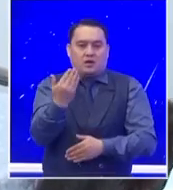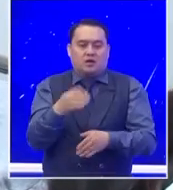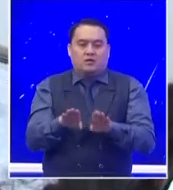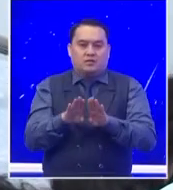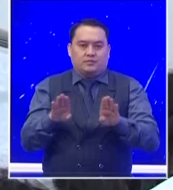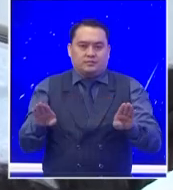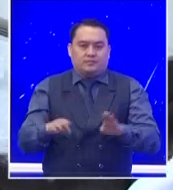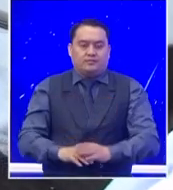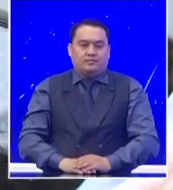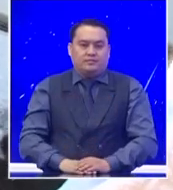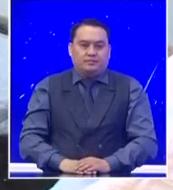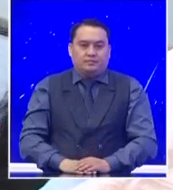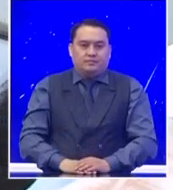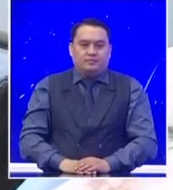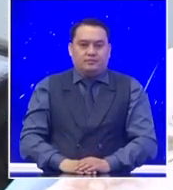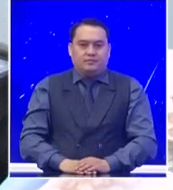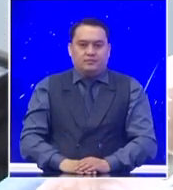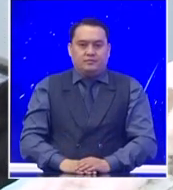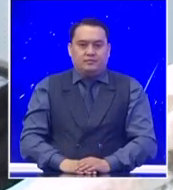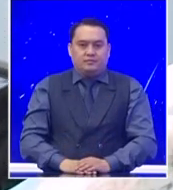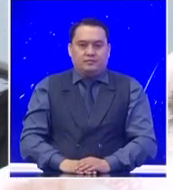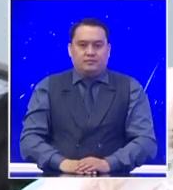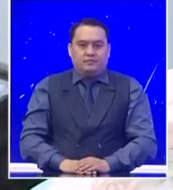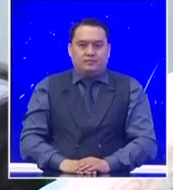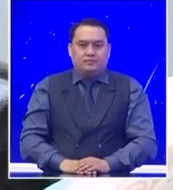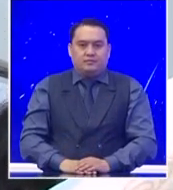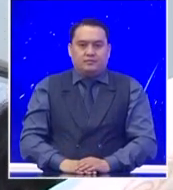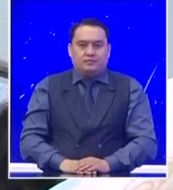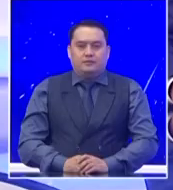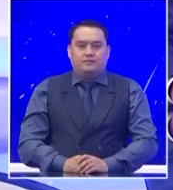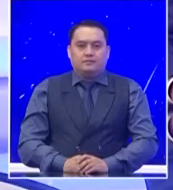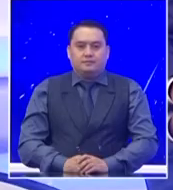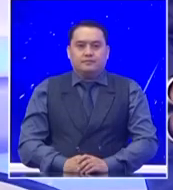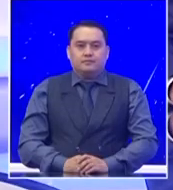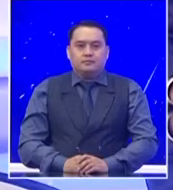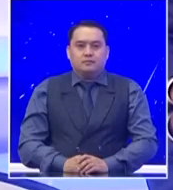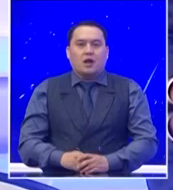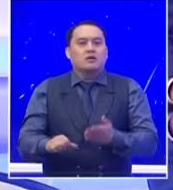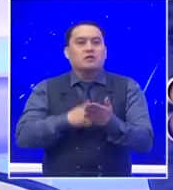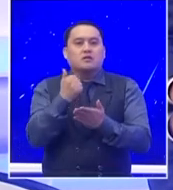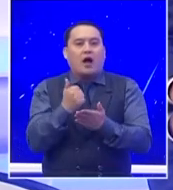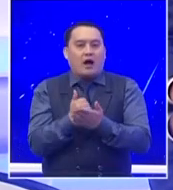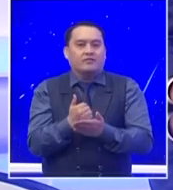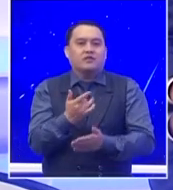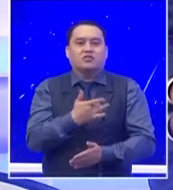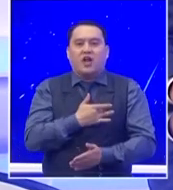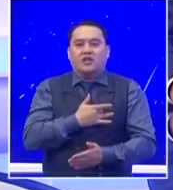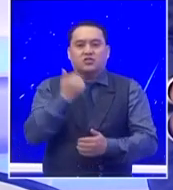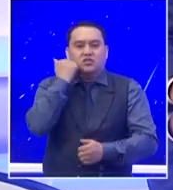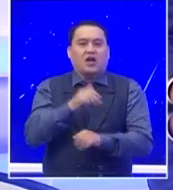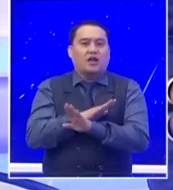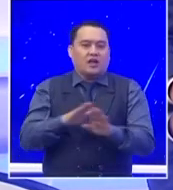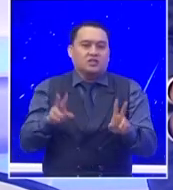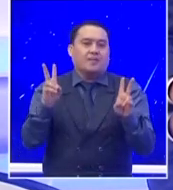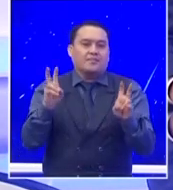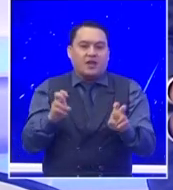Мангильды. Гульмира Тимиргалиева, Абзал Нусипов, телеканал ЖТСУ, Талдыкурган. Главное, ребята, сердцем не стареть.